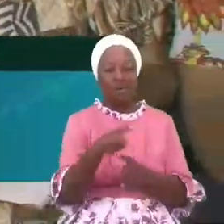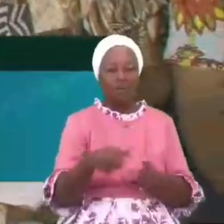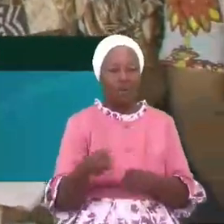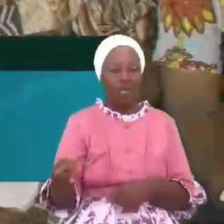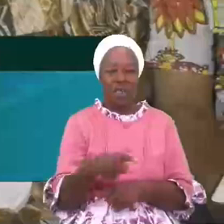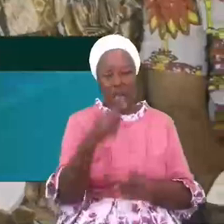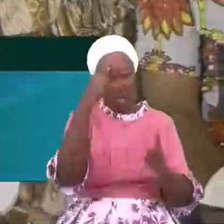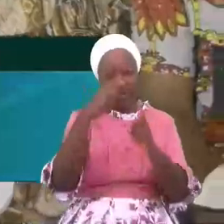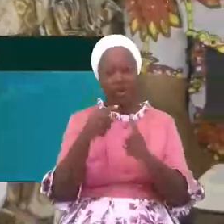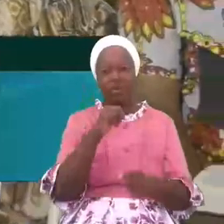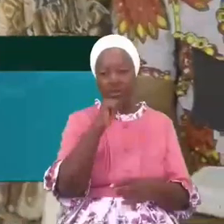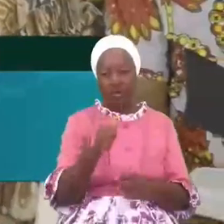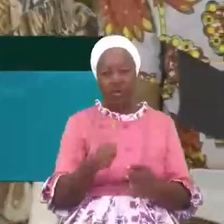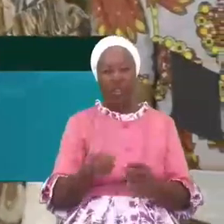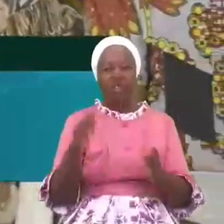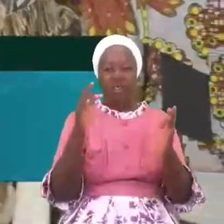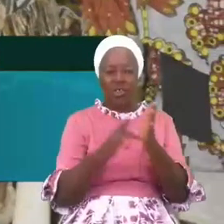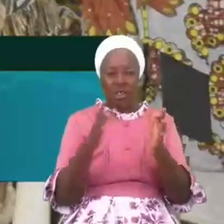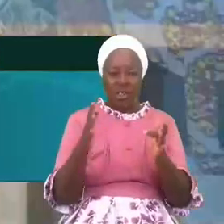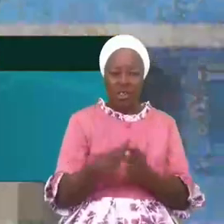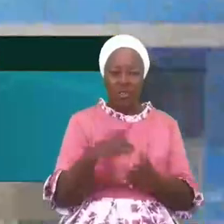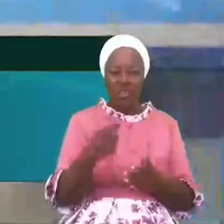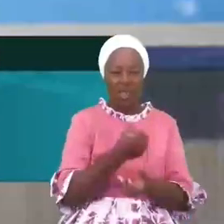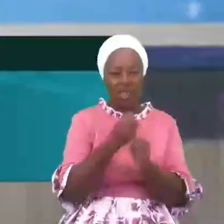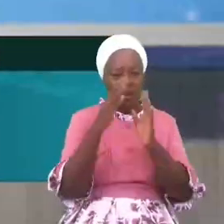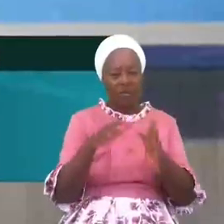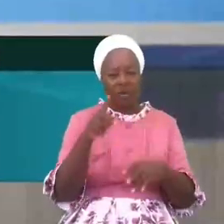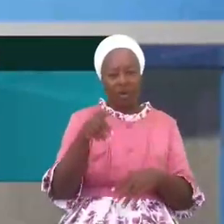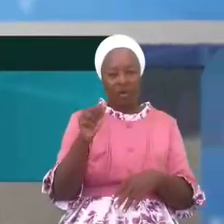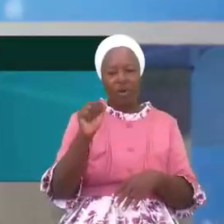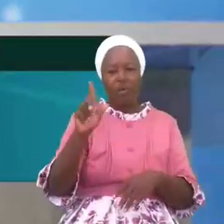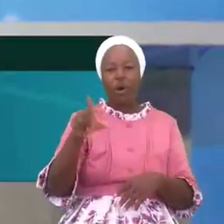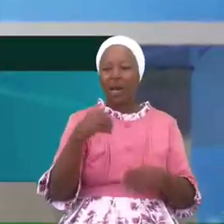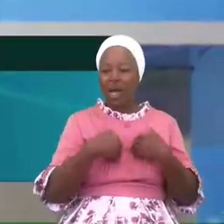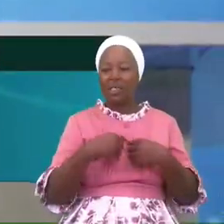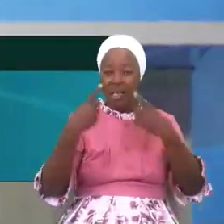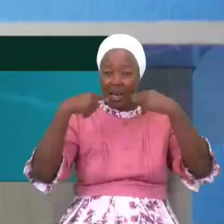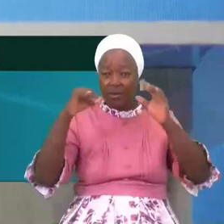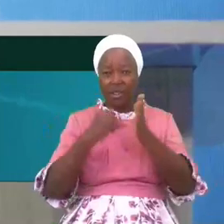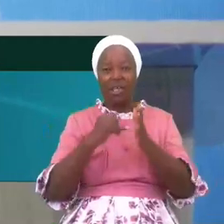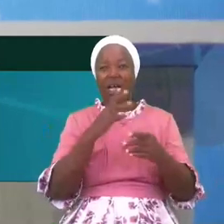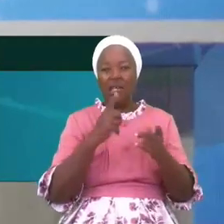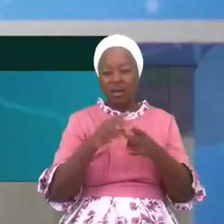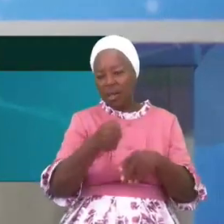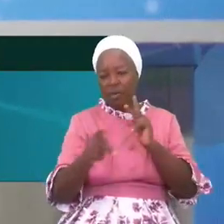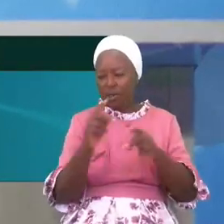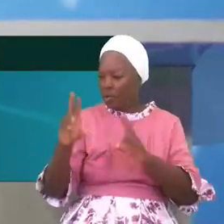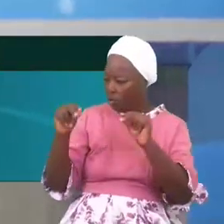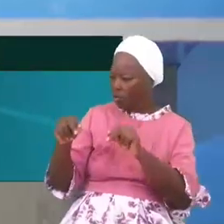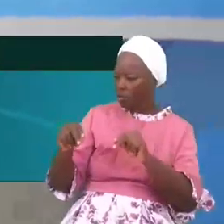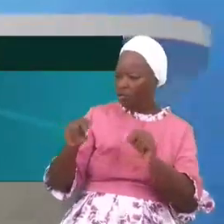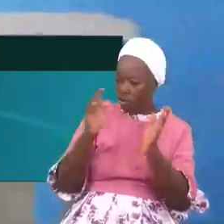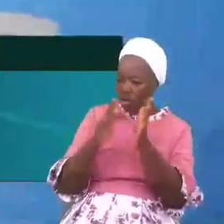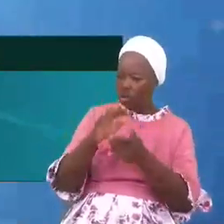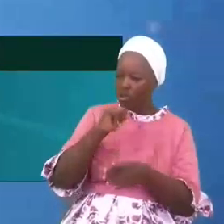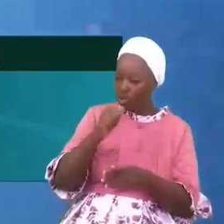Comme il se retirait en désaccord, Paul avait déclaré, d'autres ont dit non, Jésus n'est pas le sauveur.